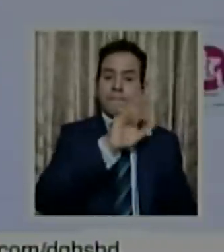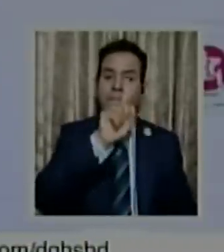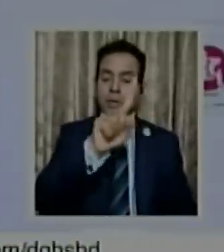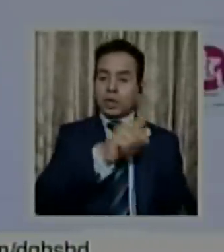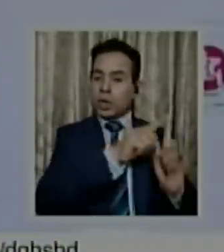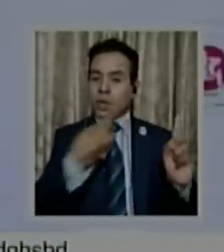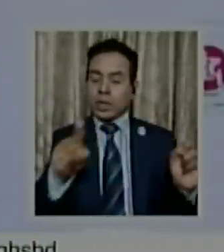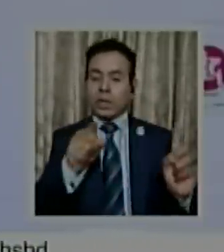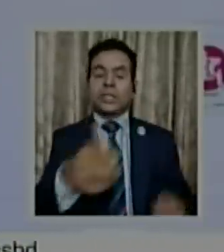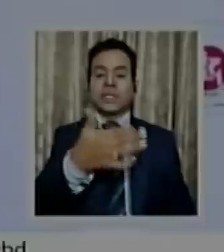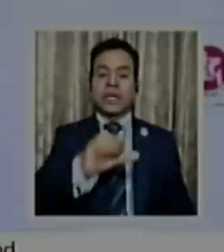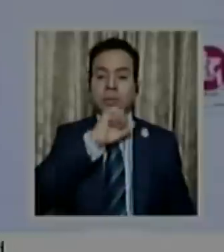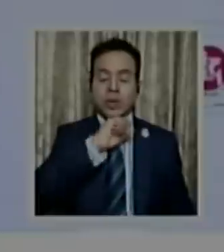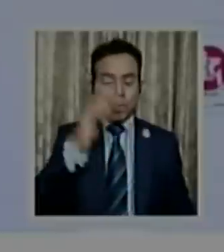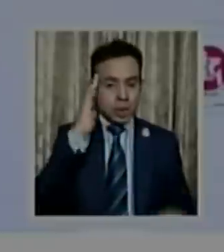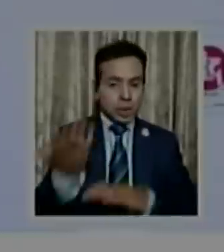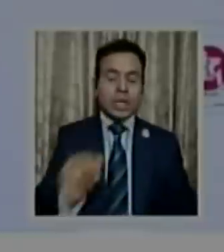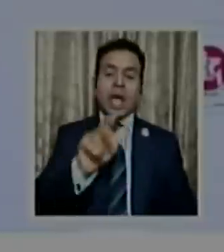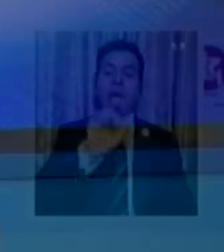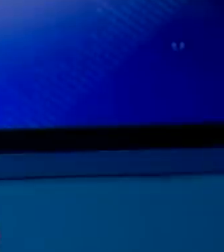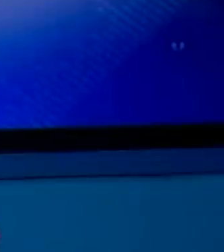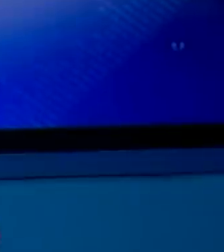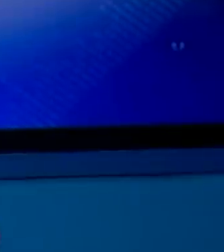৬.৫৫%, ৪১-৫০ ৪৩৫ জন।